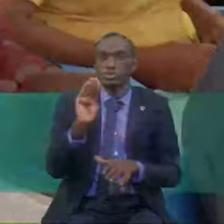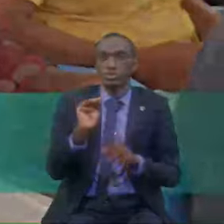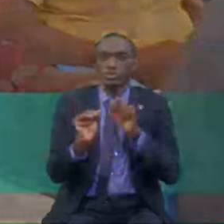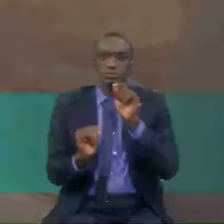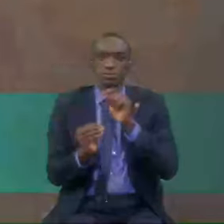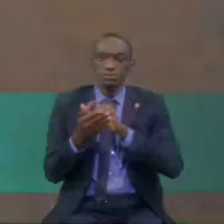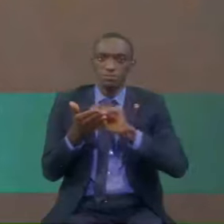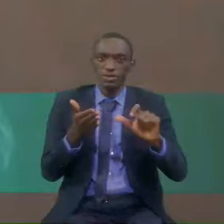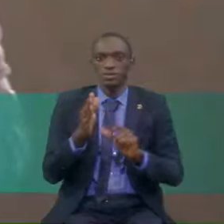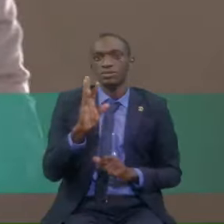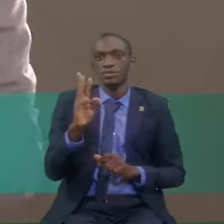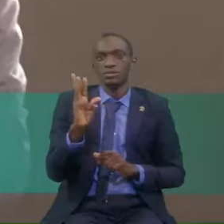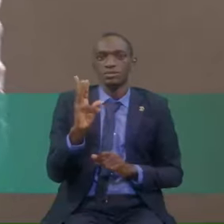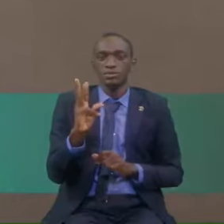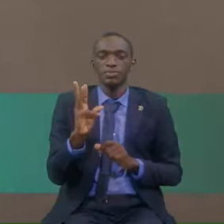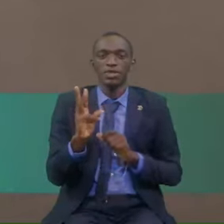16.